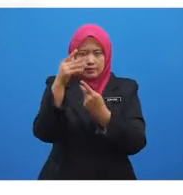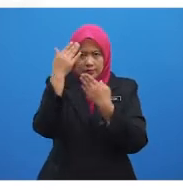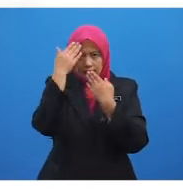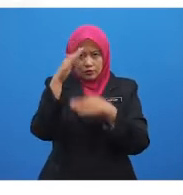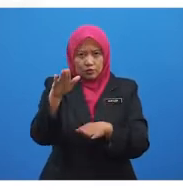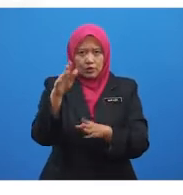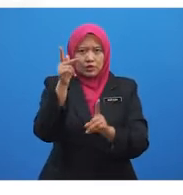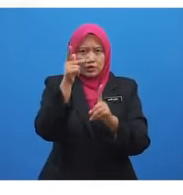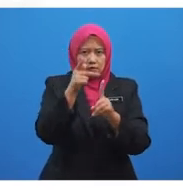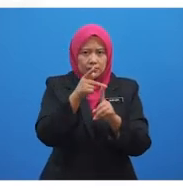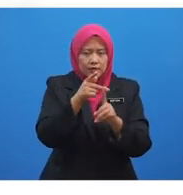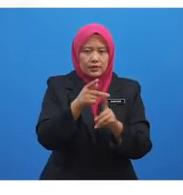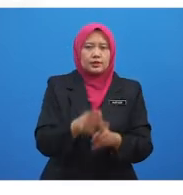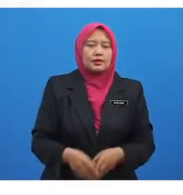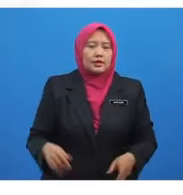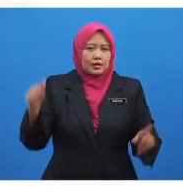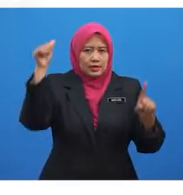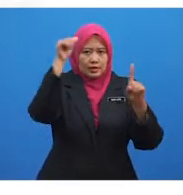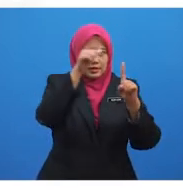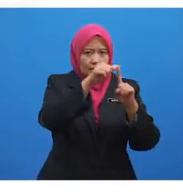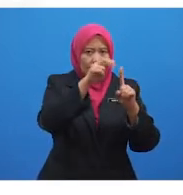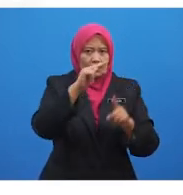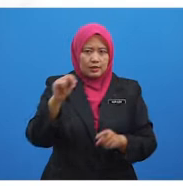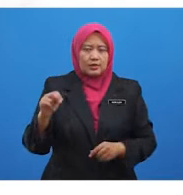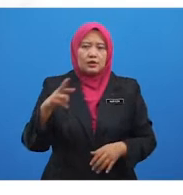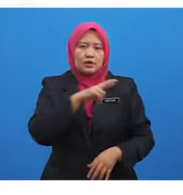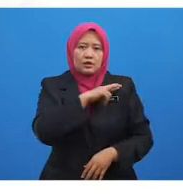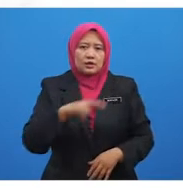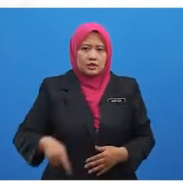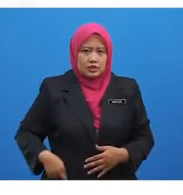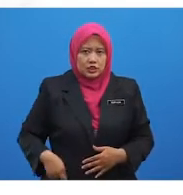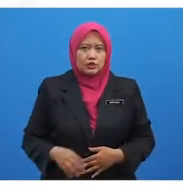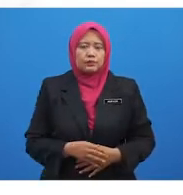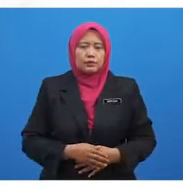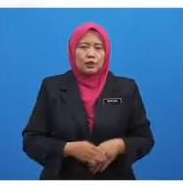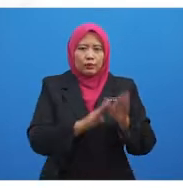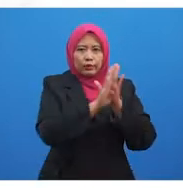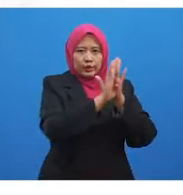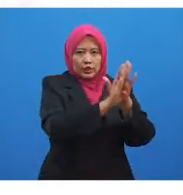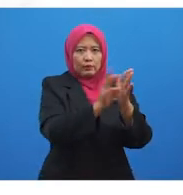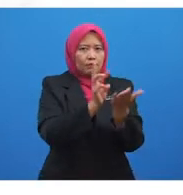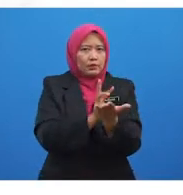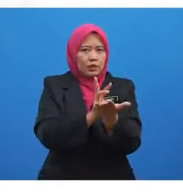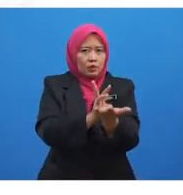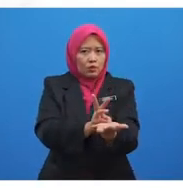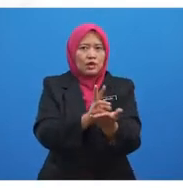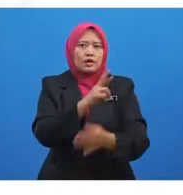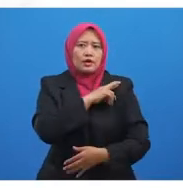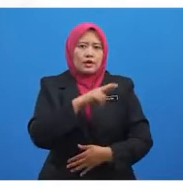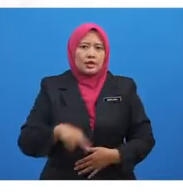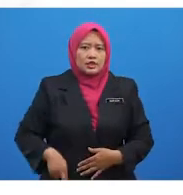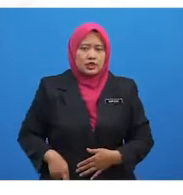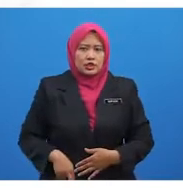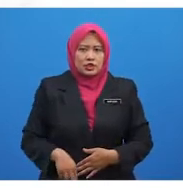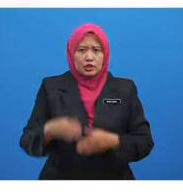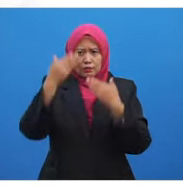raja. Buktinya, pawang raja segera mematuhi arahan baginda sultan dengan